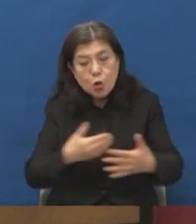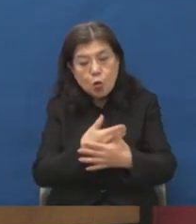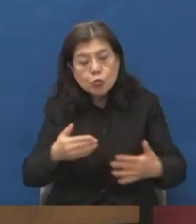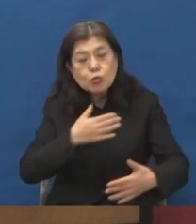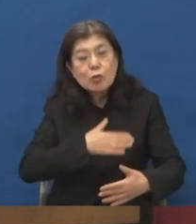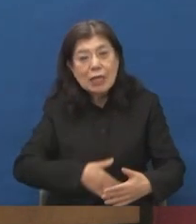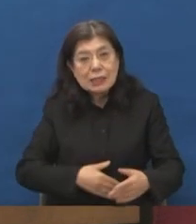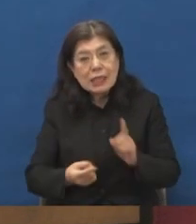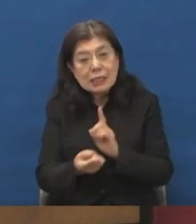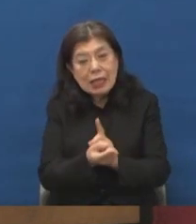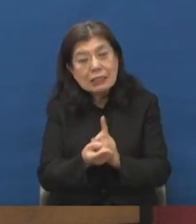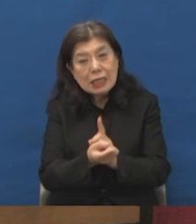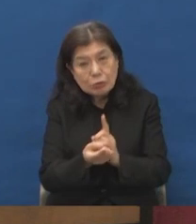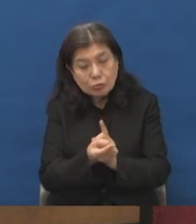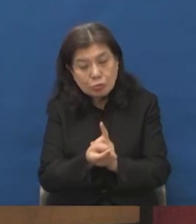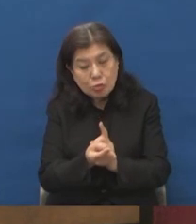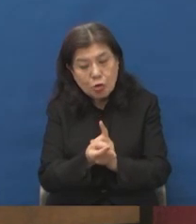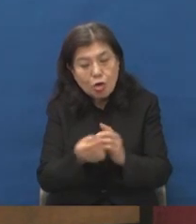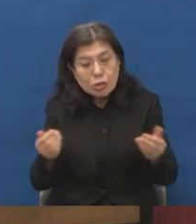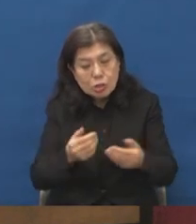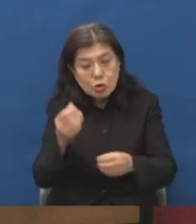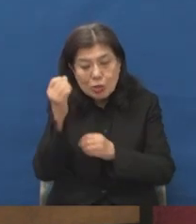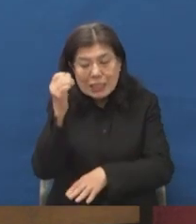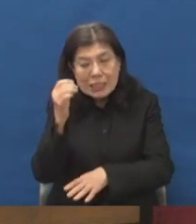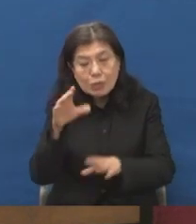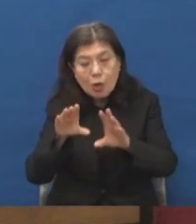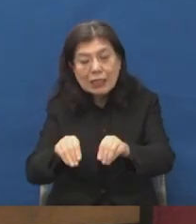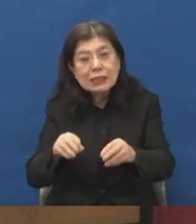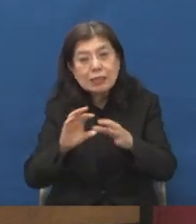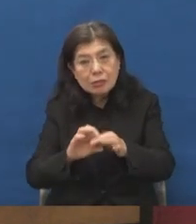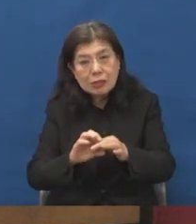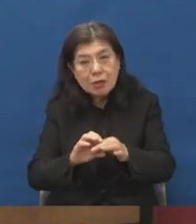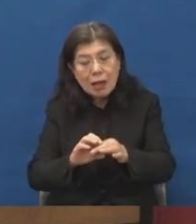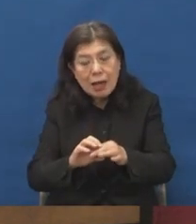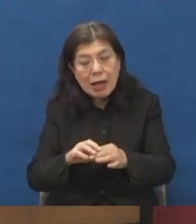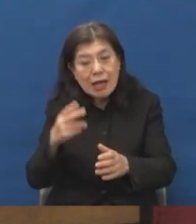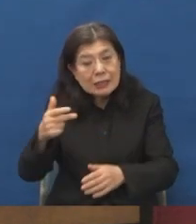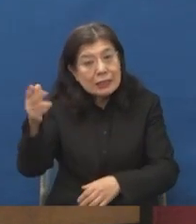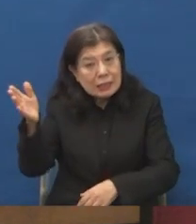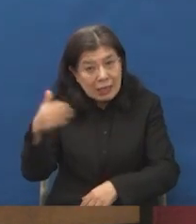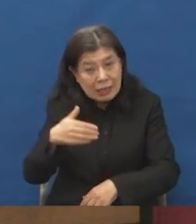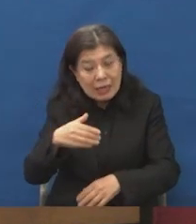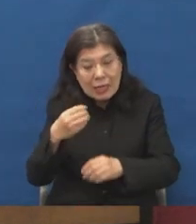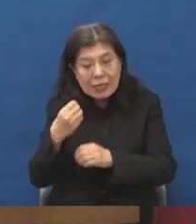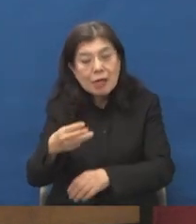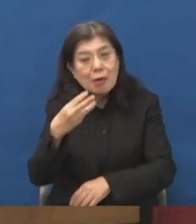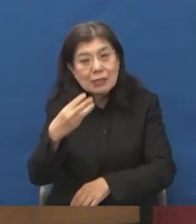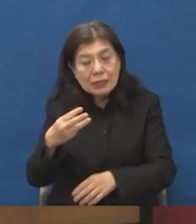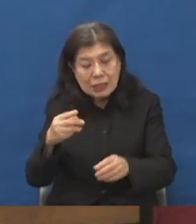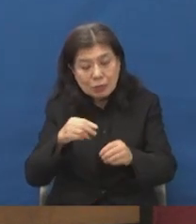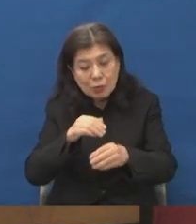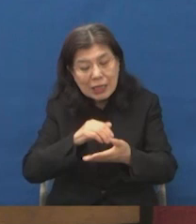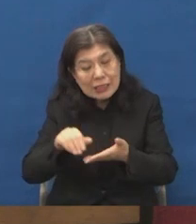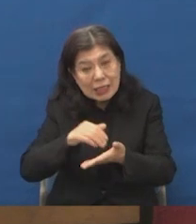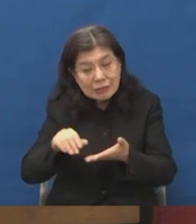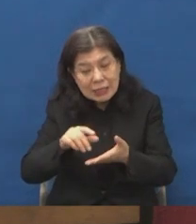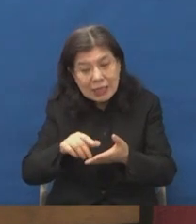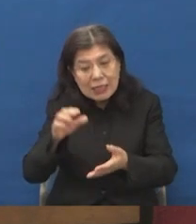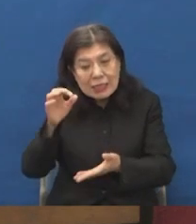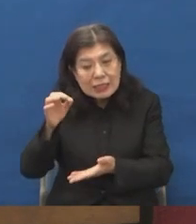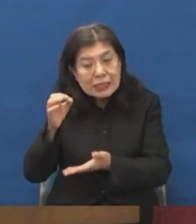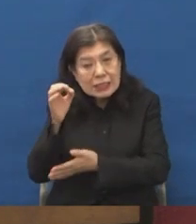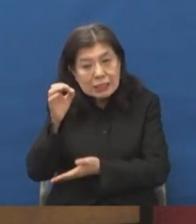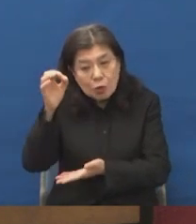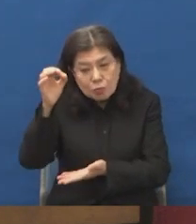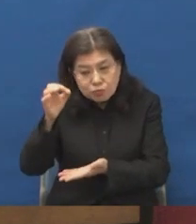事業基金条例の廃止については、理事者から令和3年度決算により、基金の全額を取り崩し、また活用の見込み